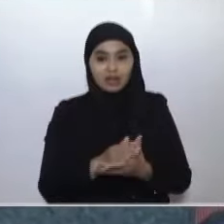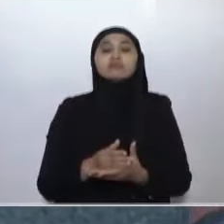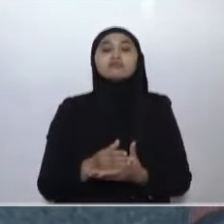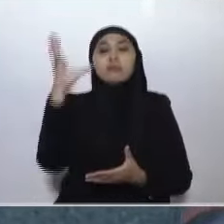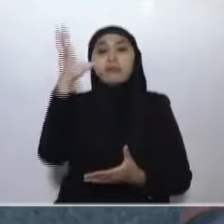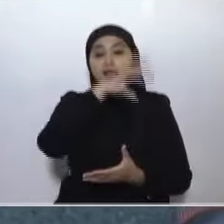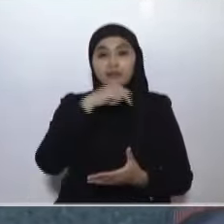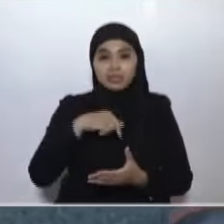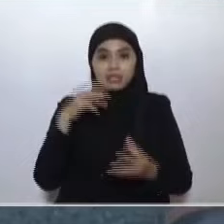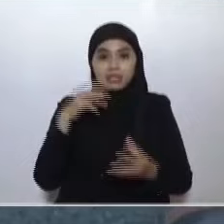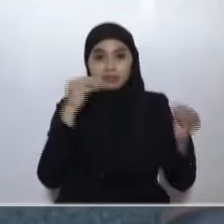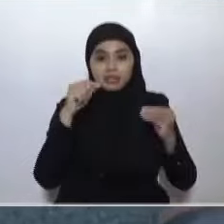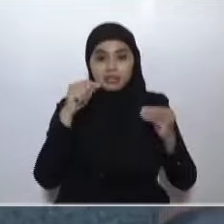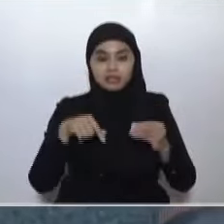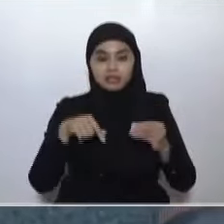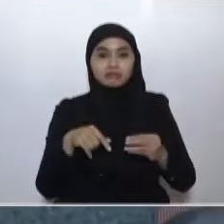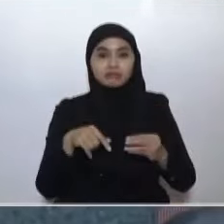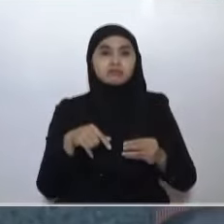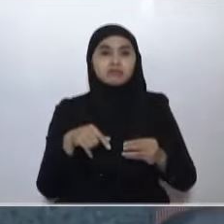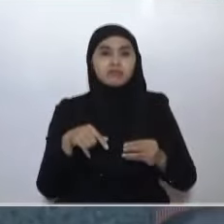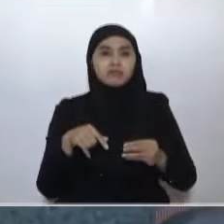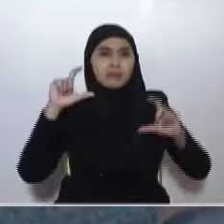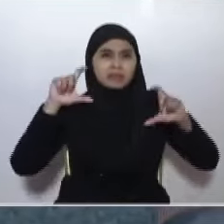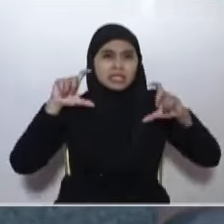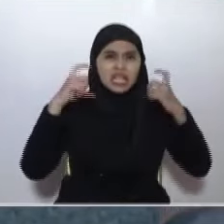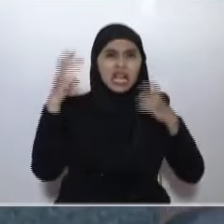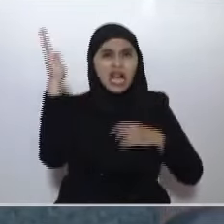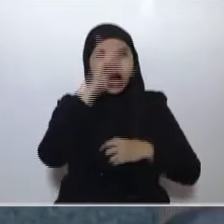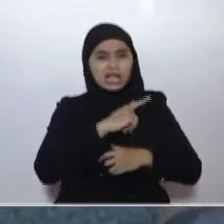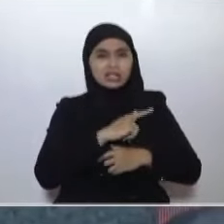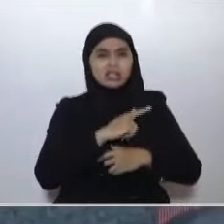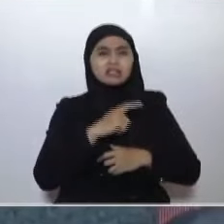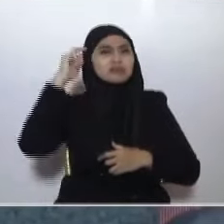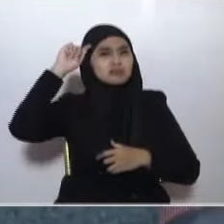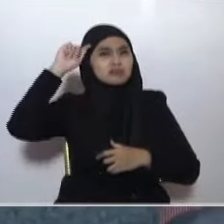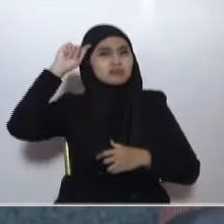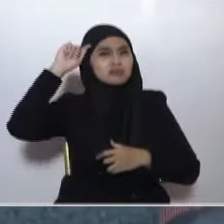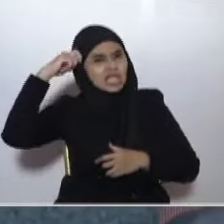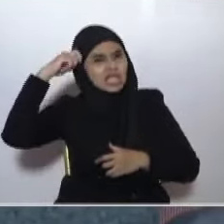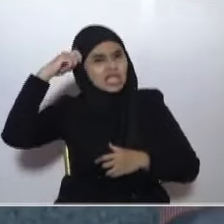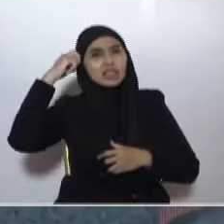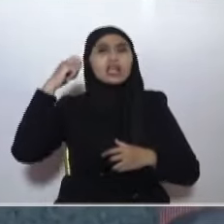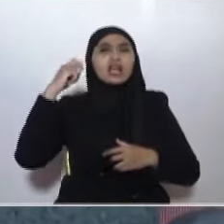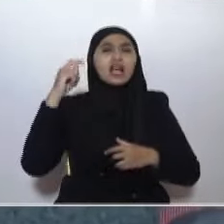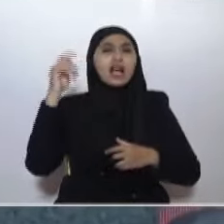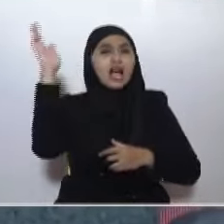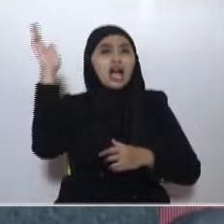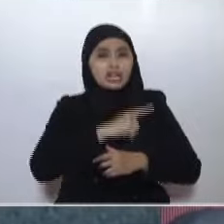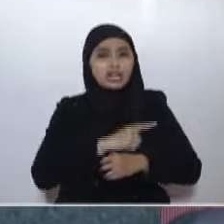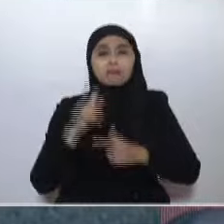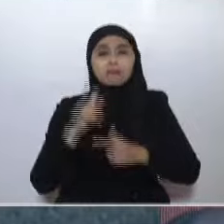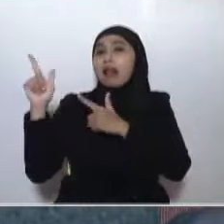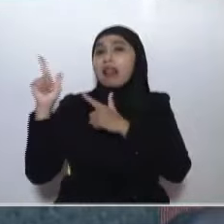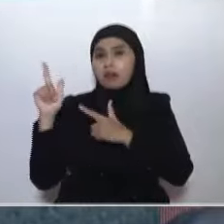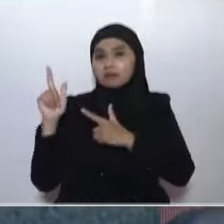ini bertepatan dengan hari bersejarah bangsa Indonesia yang kita kenang sebagai hari Pahlawan tepat 79 tahun yang lalu tanggal